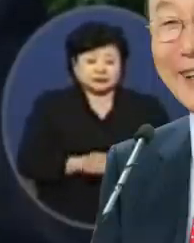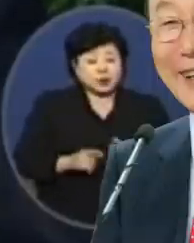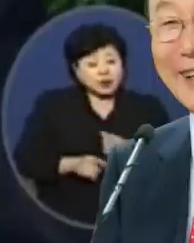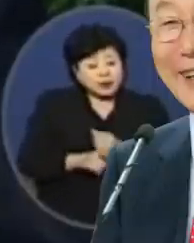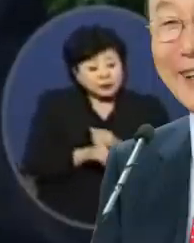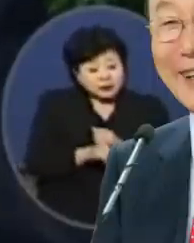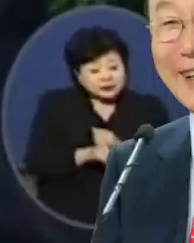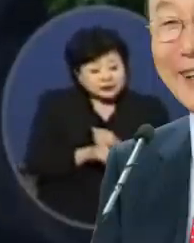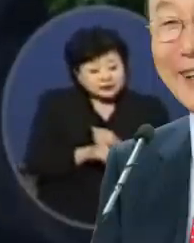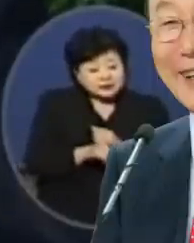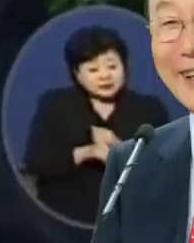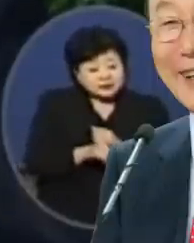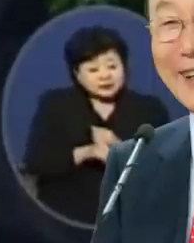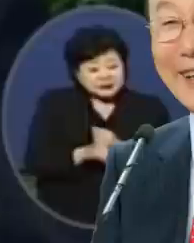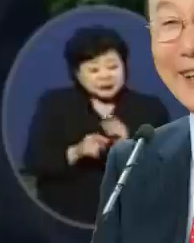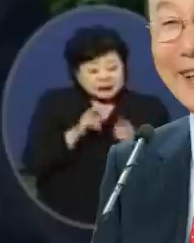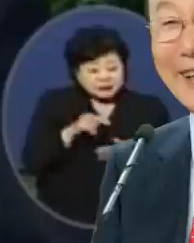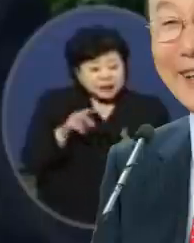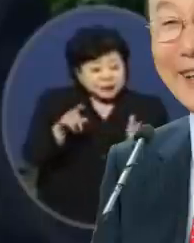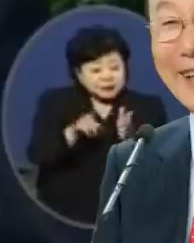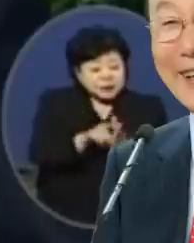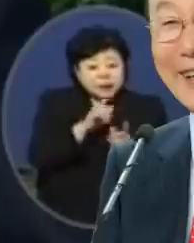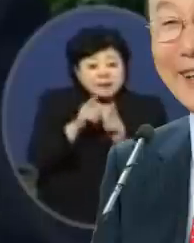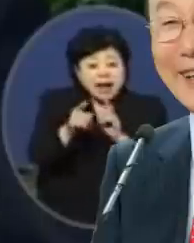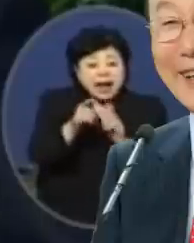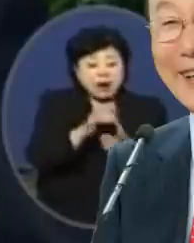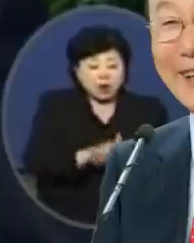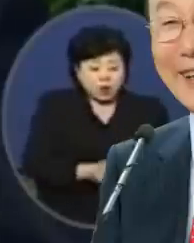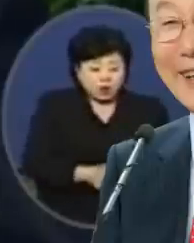왜냐하면 성경에 내 믿음의 말로